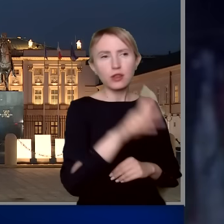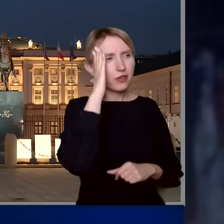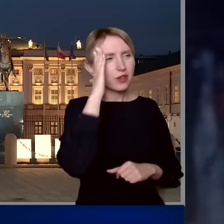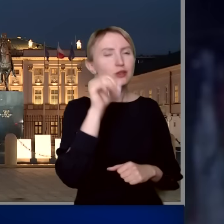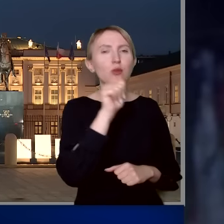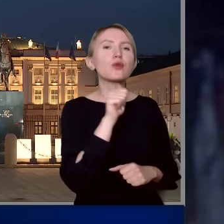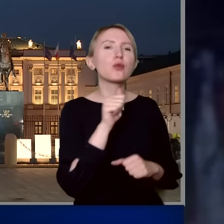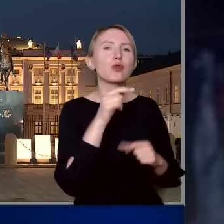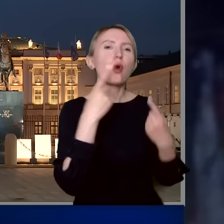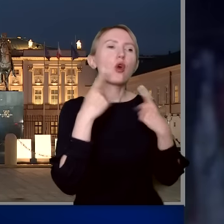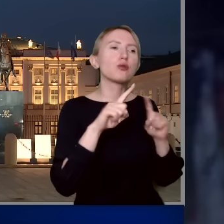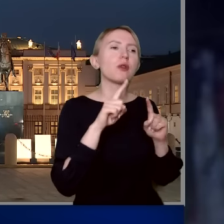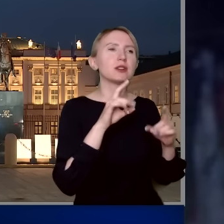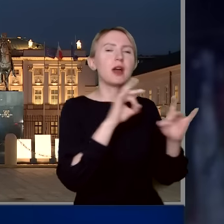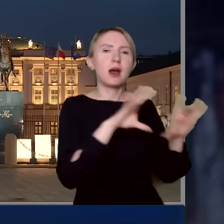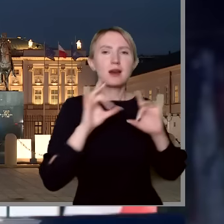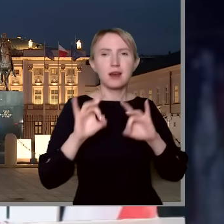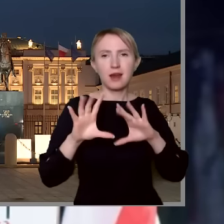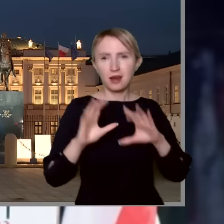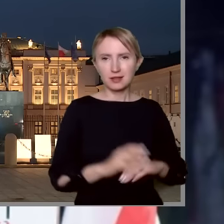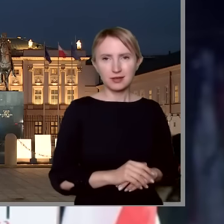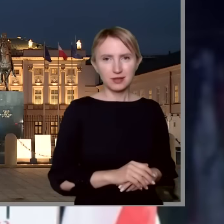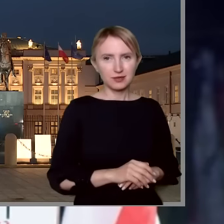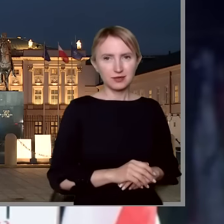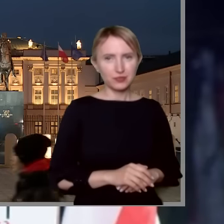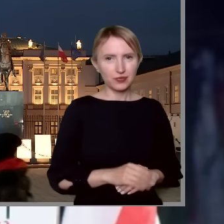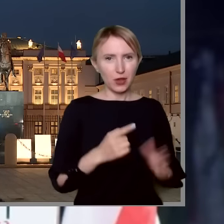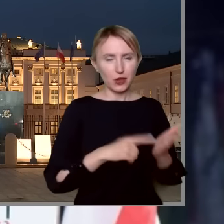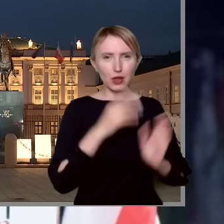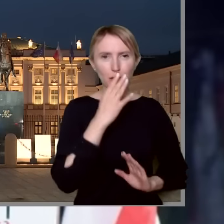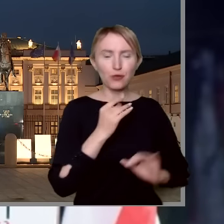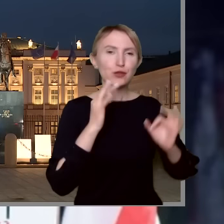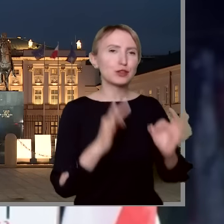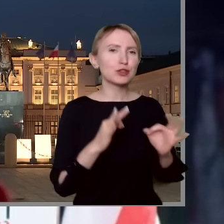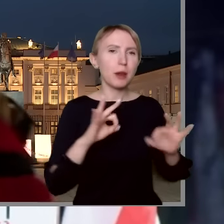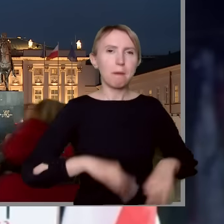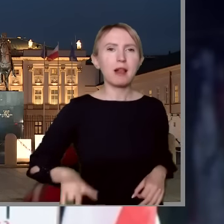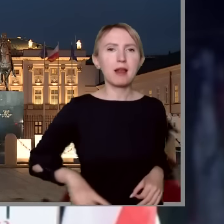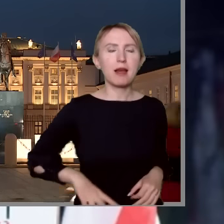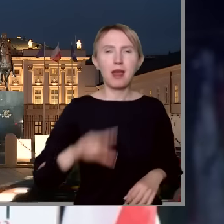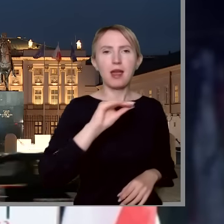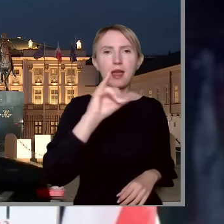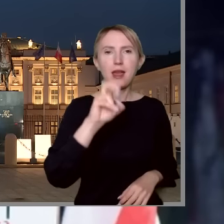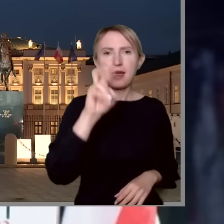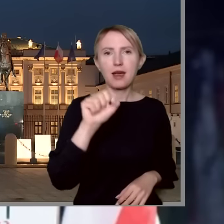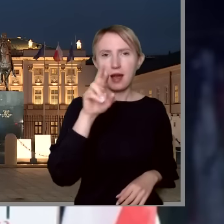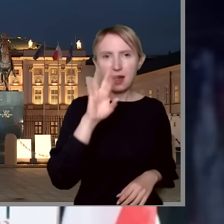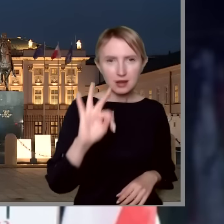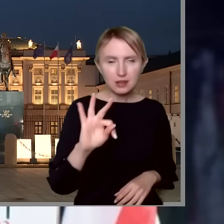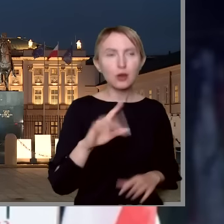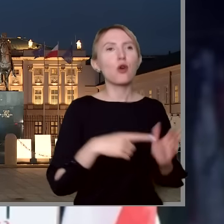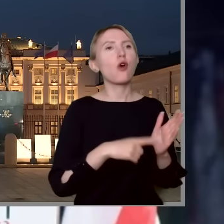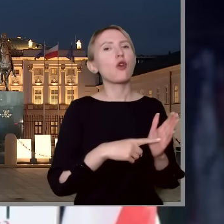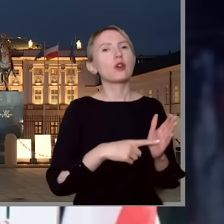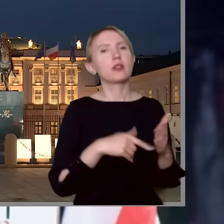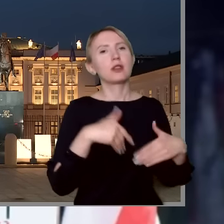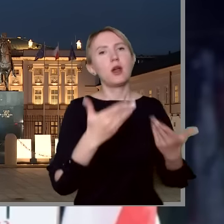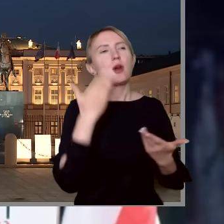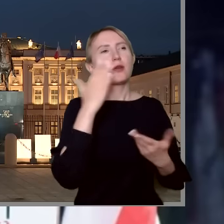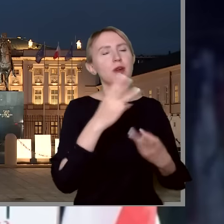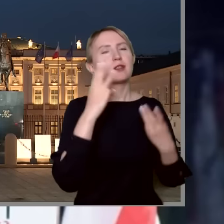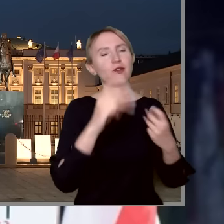przerzucać odpowiedzialnością i tak to wygląda. Dziś pani minister Eichardt właśnie dostarczyła bardzo